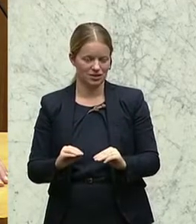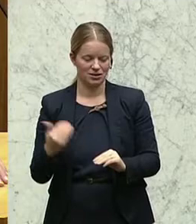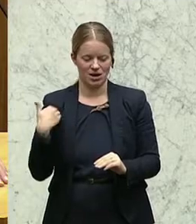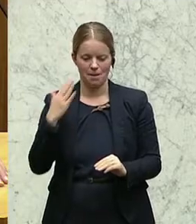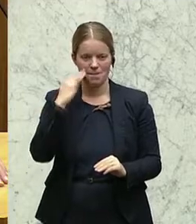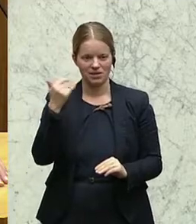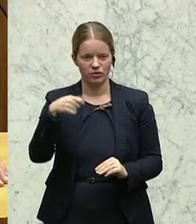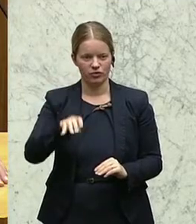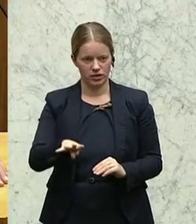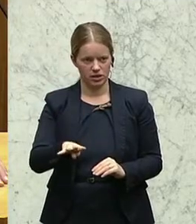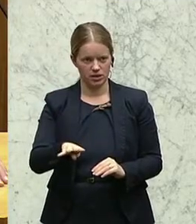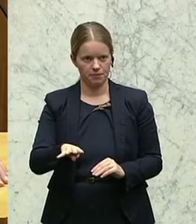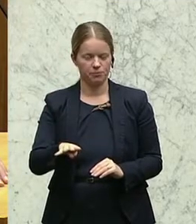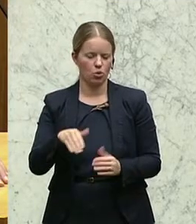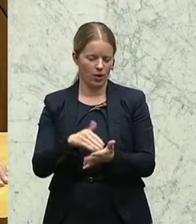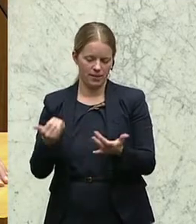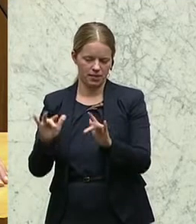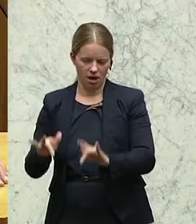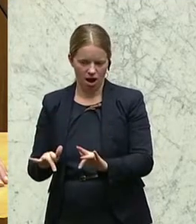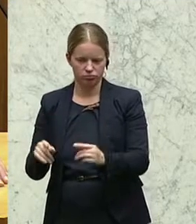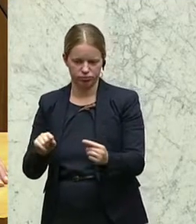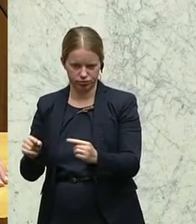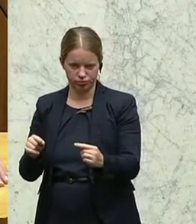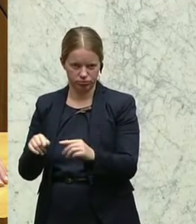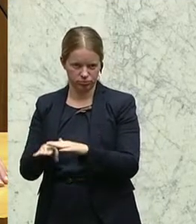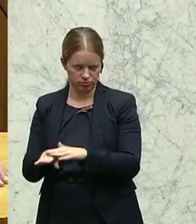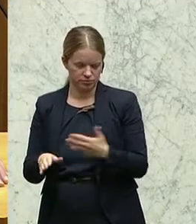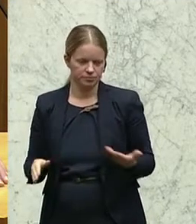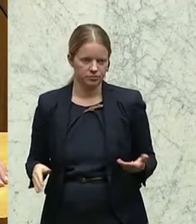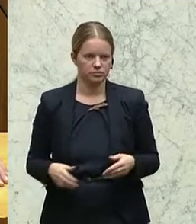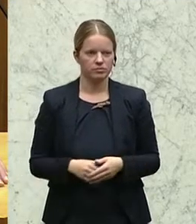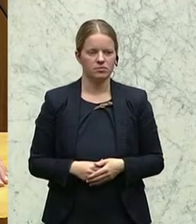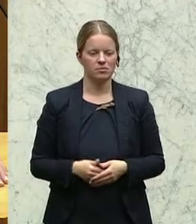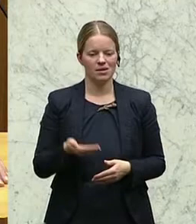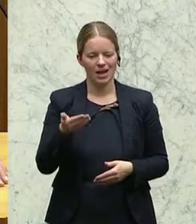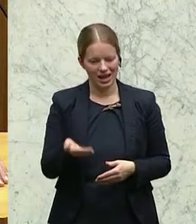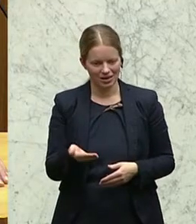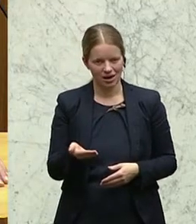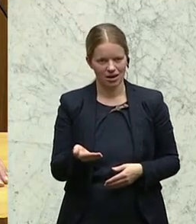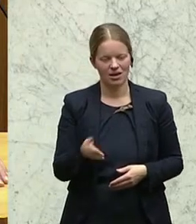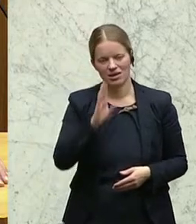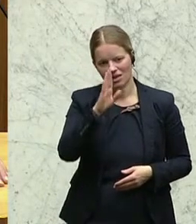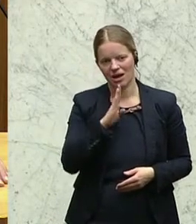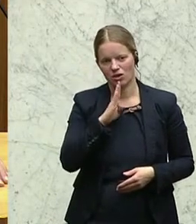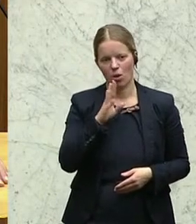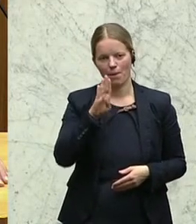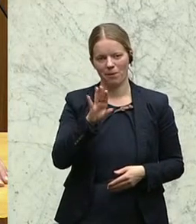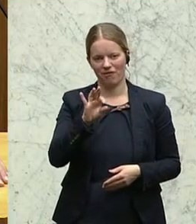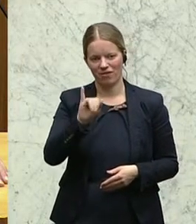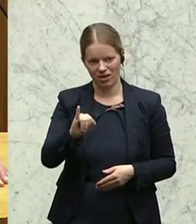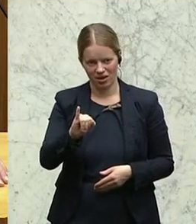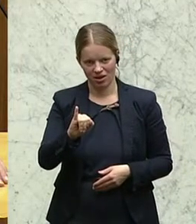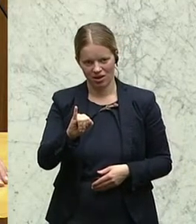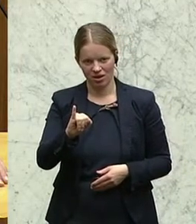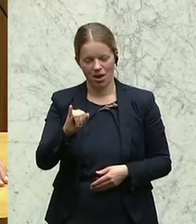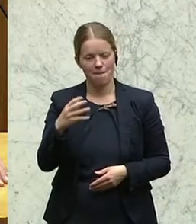Mai 2014 liegend, dass die Gehälter des Direktors des BIFI mit dem